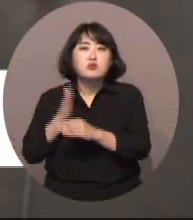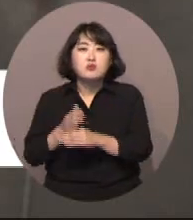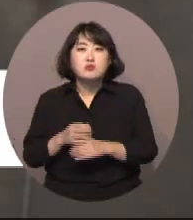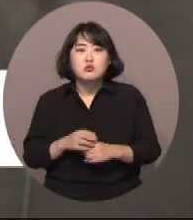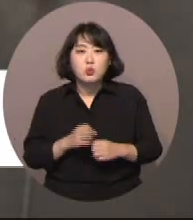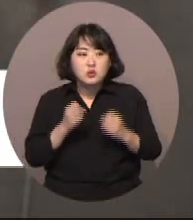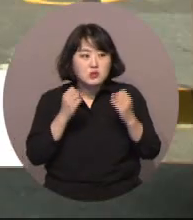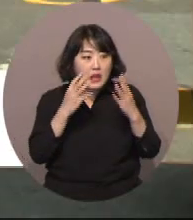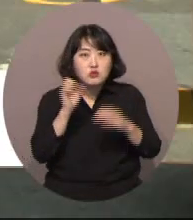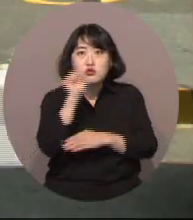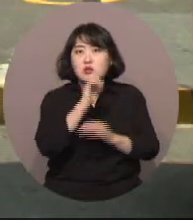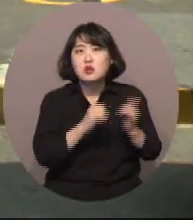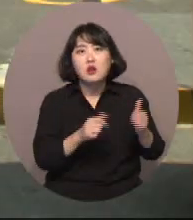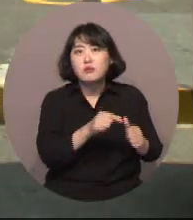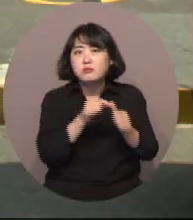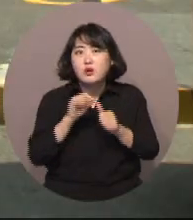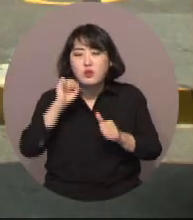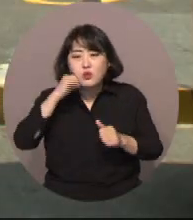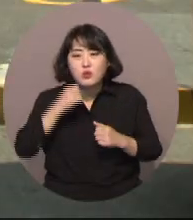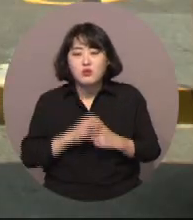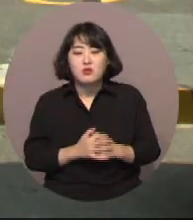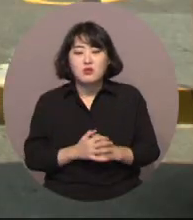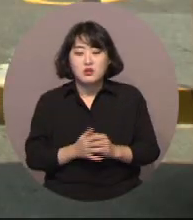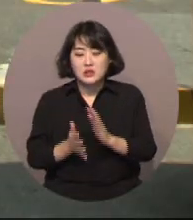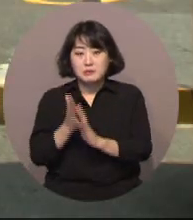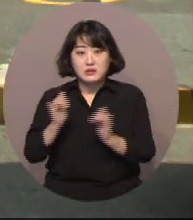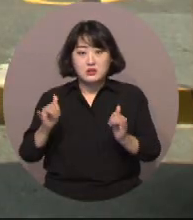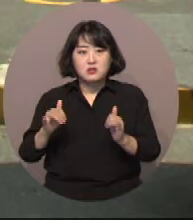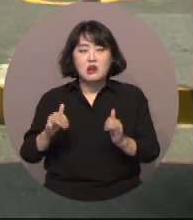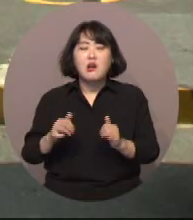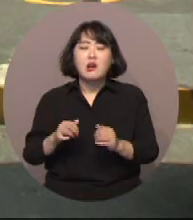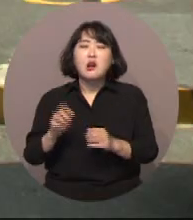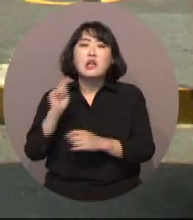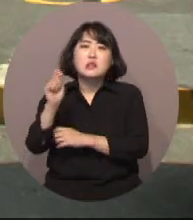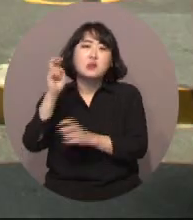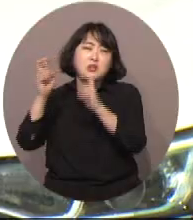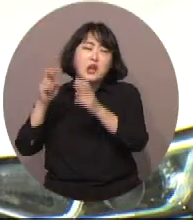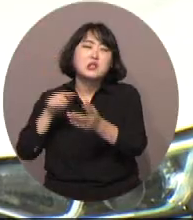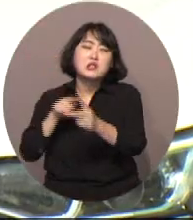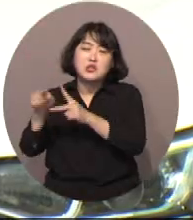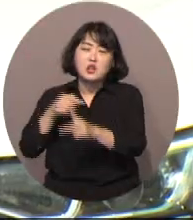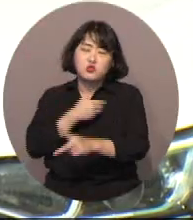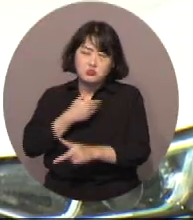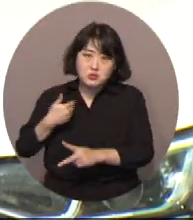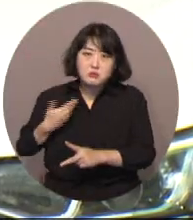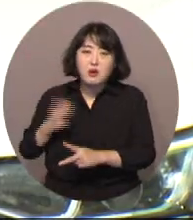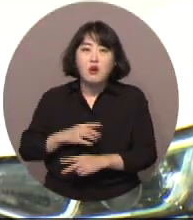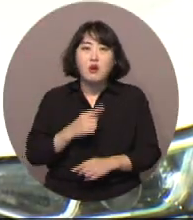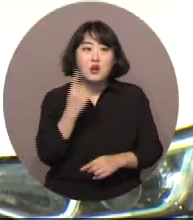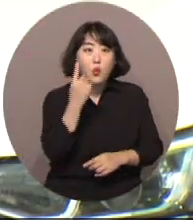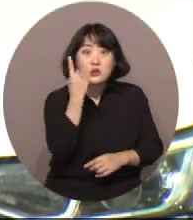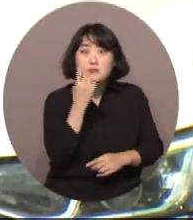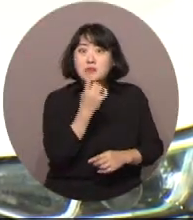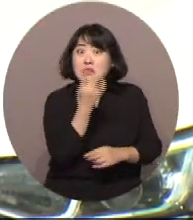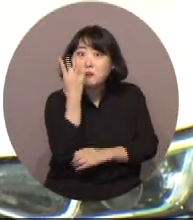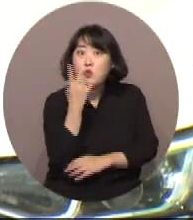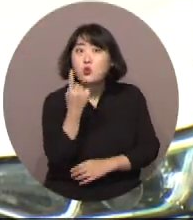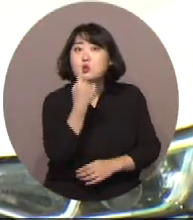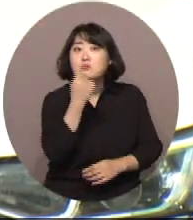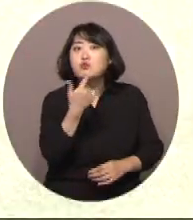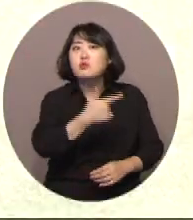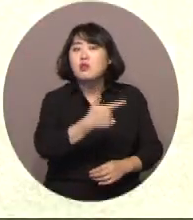기사 수급은 안 되고. 시민들은 업계의 상황은 이해하지만 기본요금 6,000원은 너무 부담스럽다는